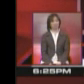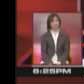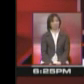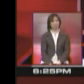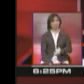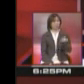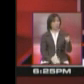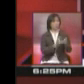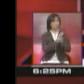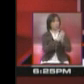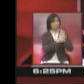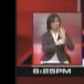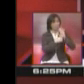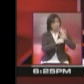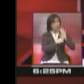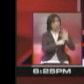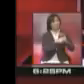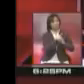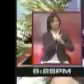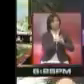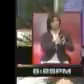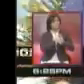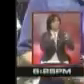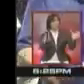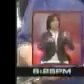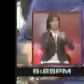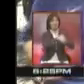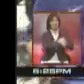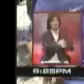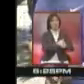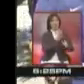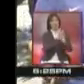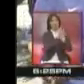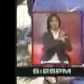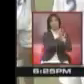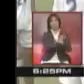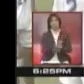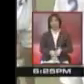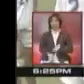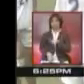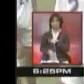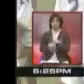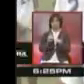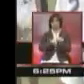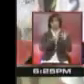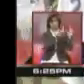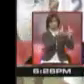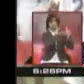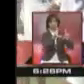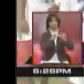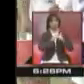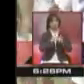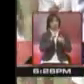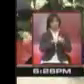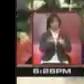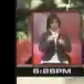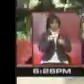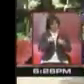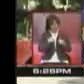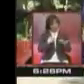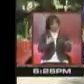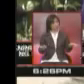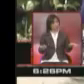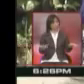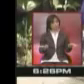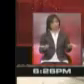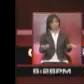have a wide fan base. Banat pa ni Ramos kung masama ang epekto ng kontrobersya kila Girado at Moy, paano pa sa kanya? When they